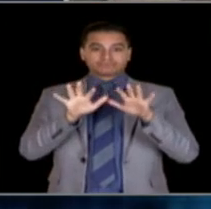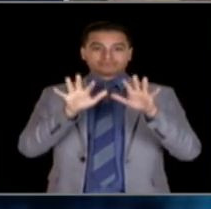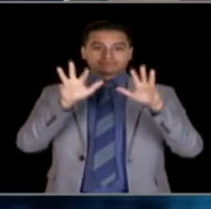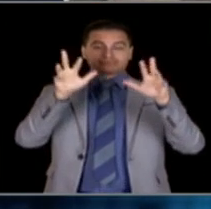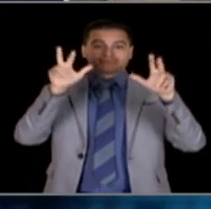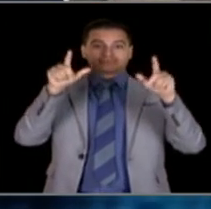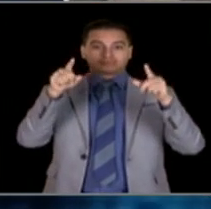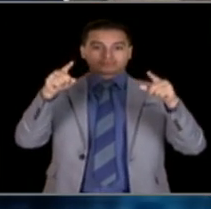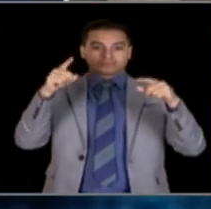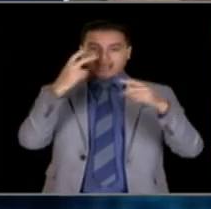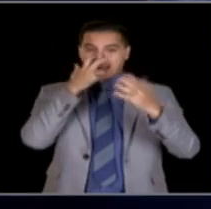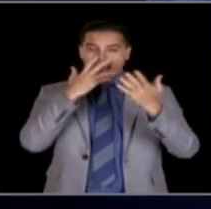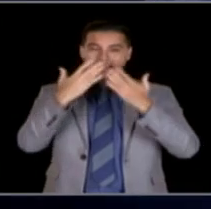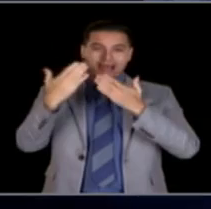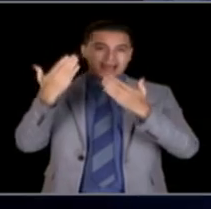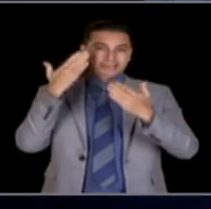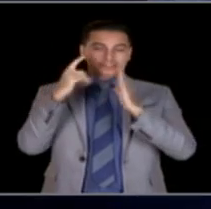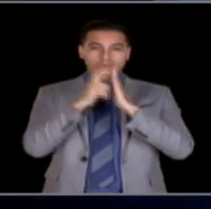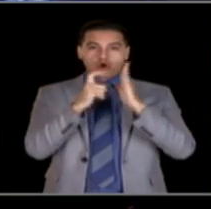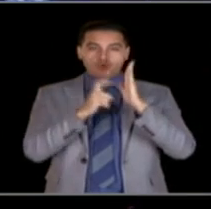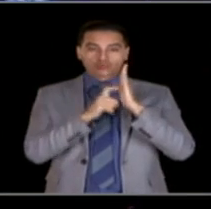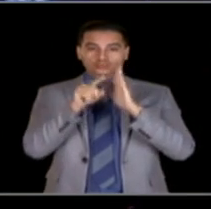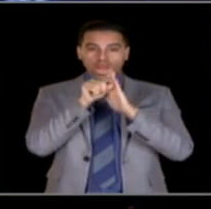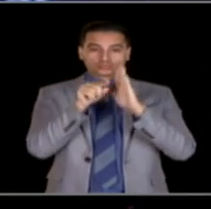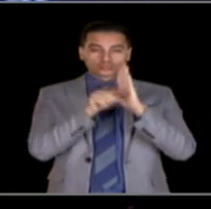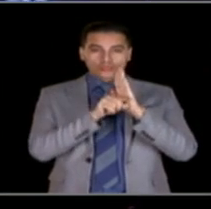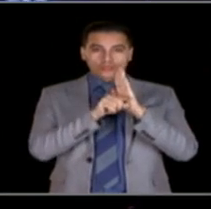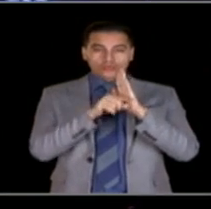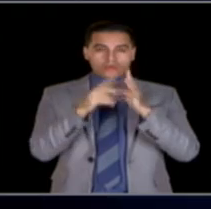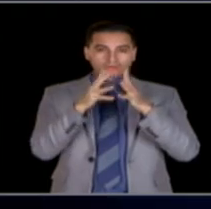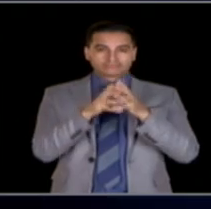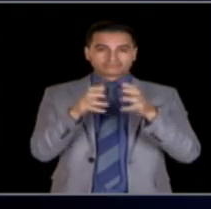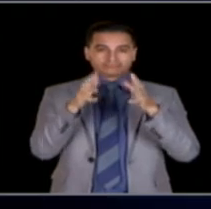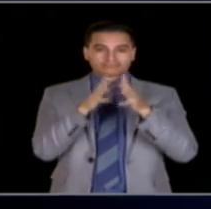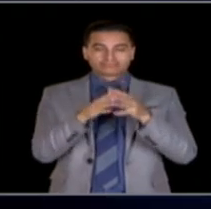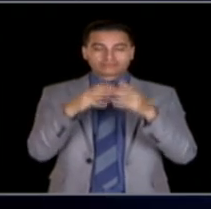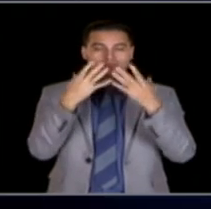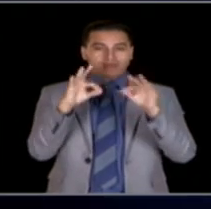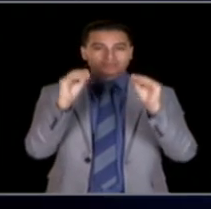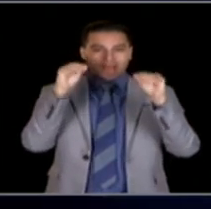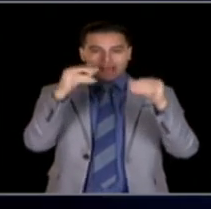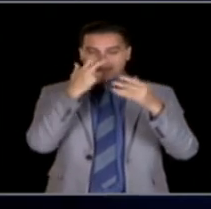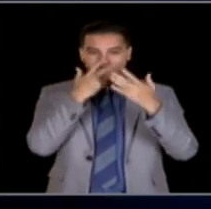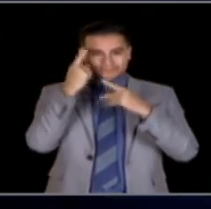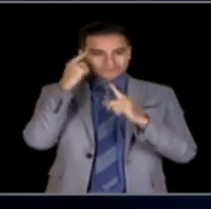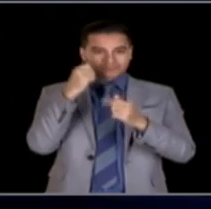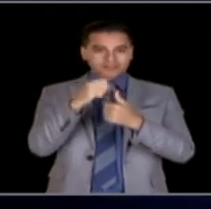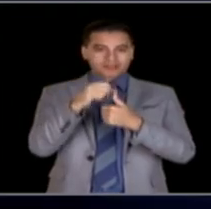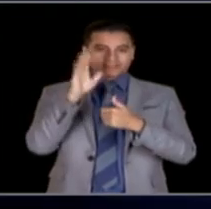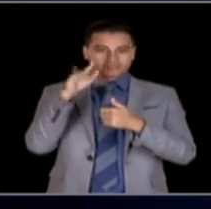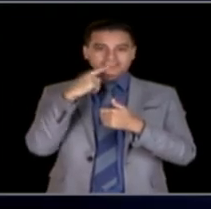زي مخطوطات، قوانين، وفرمانات. نتيجة زي ما